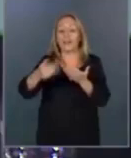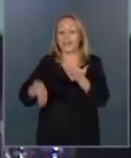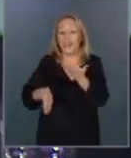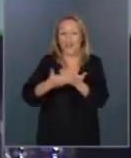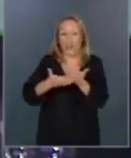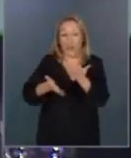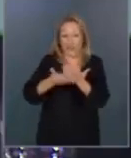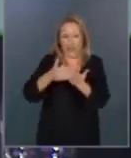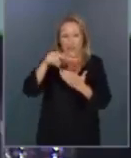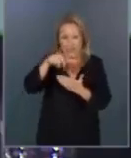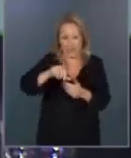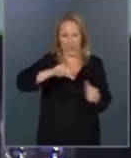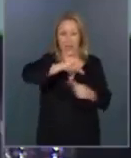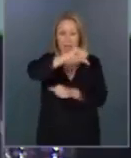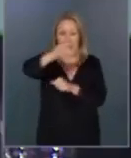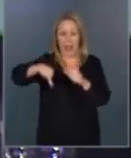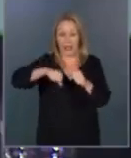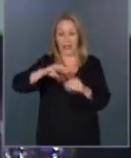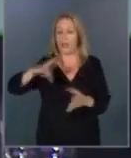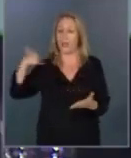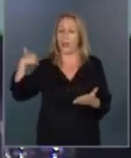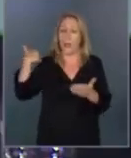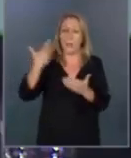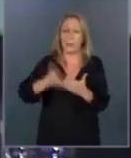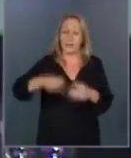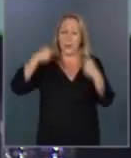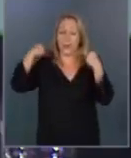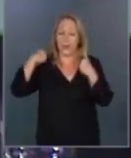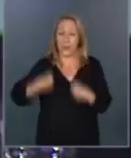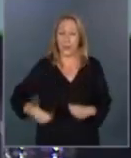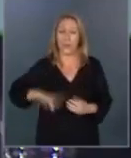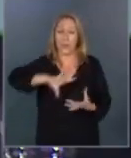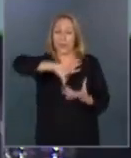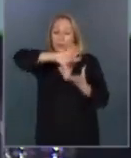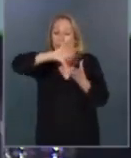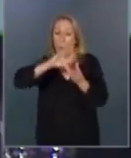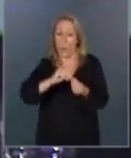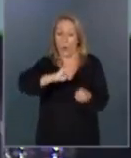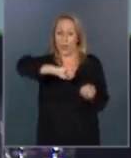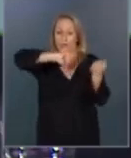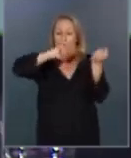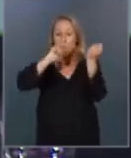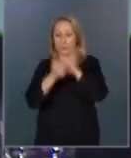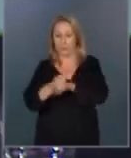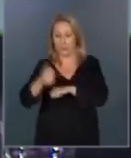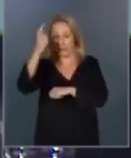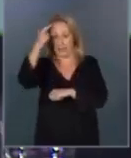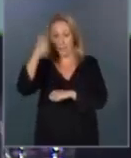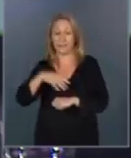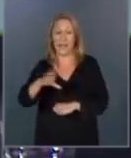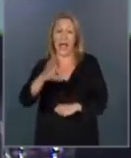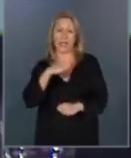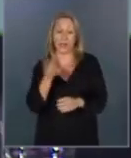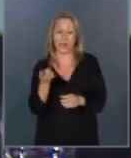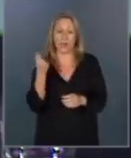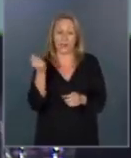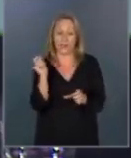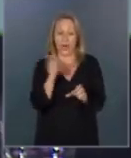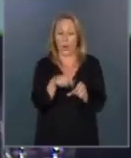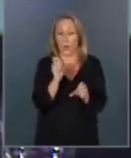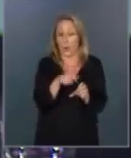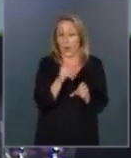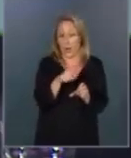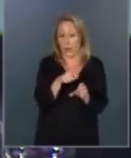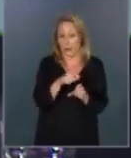ένα σύστημα δημόσιο, καθολικό και αναδιανεμητικό να γίνει κεφαλαιοποιητικό, οι ατομικοί κουμπαράδες. Ο ίδιος ο